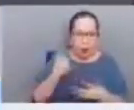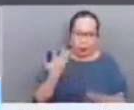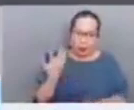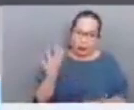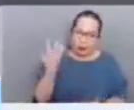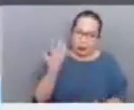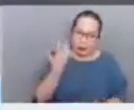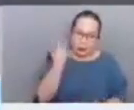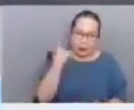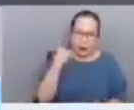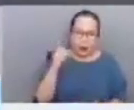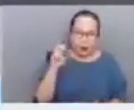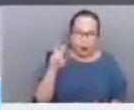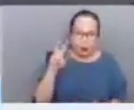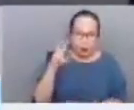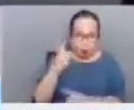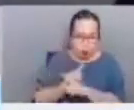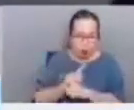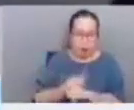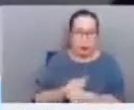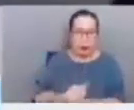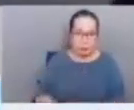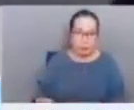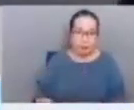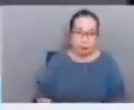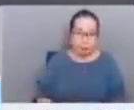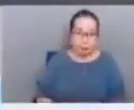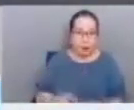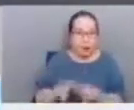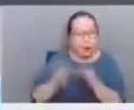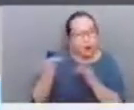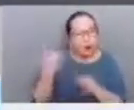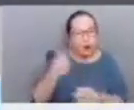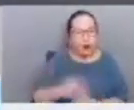schools, naawa kami dun sa mga nawalan ng trabaho rin. Kaya